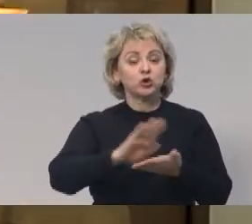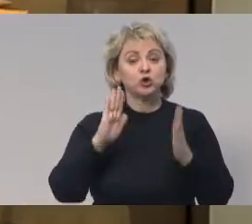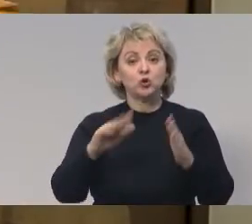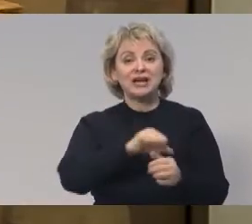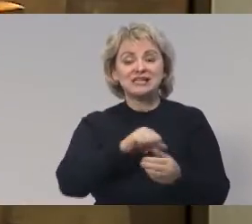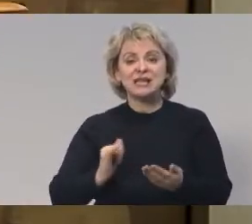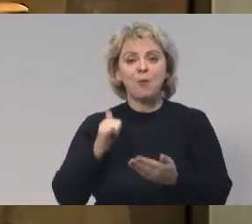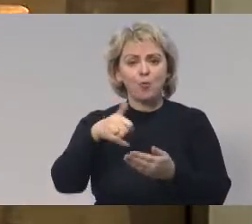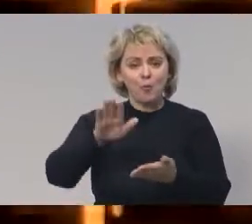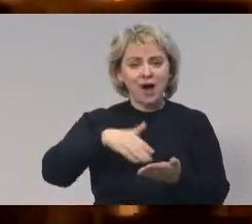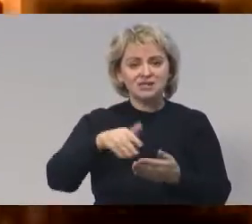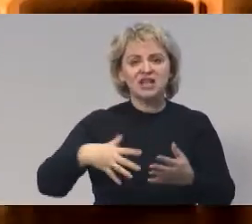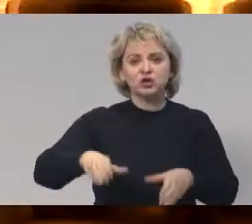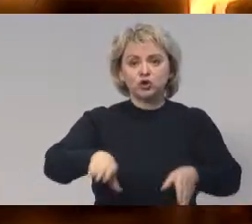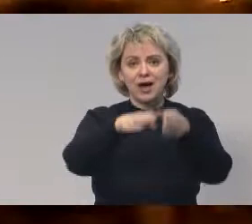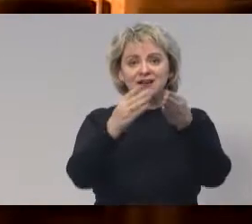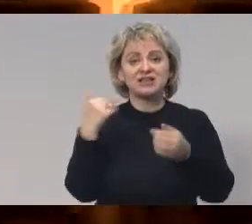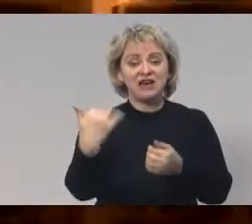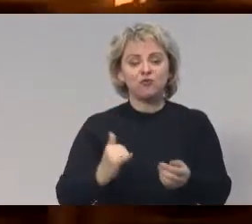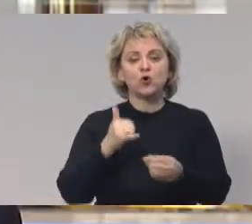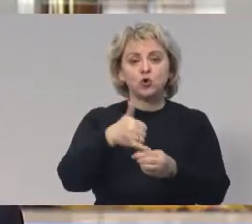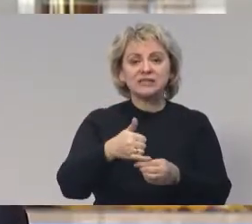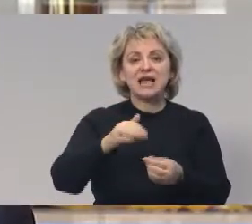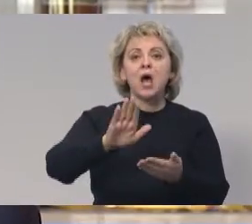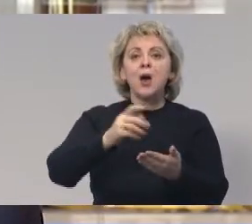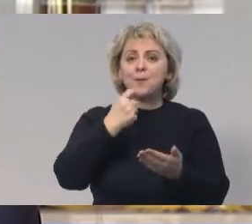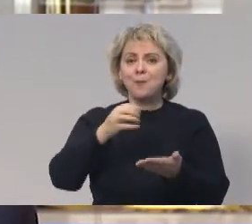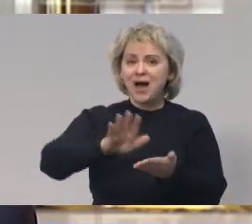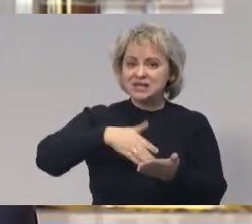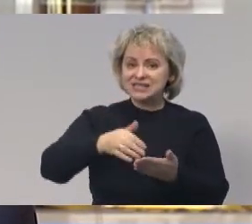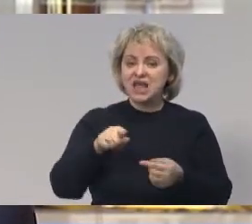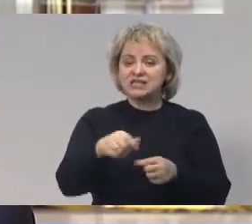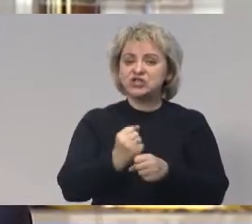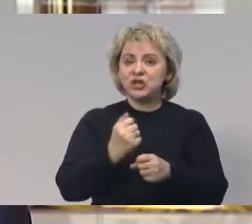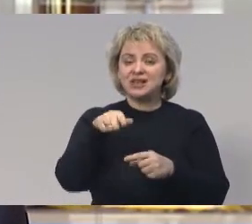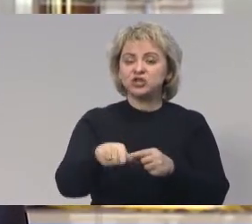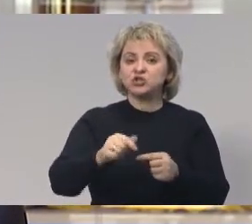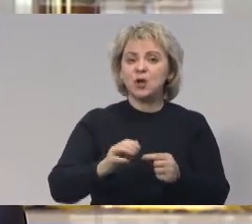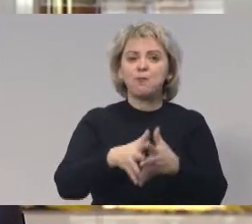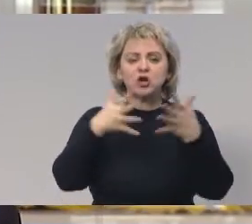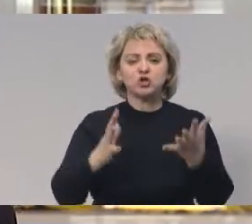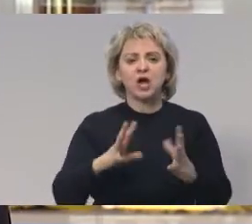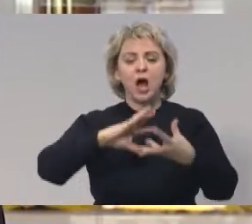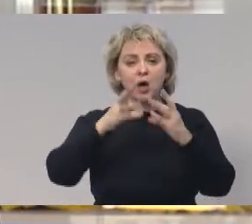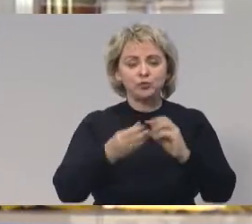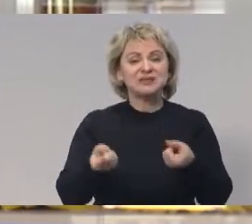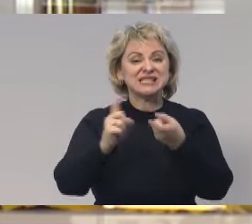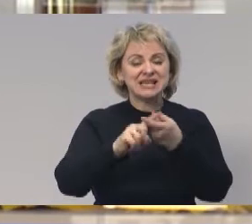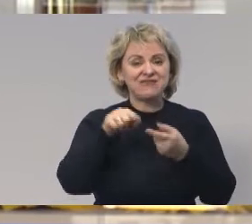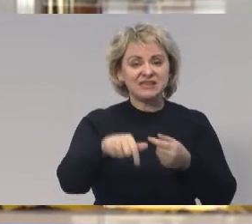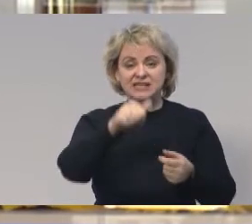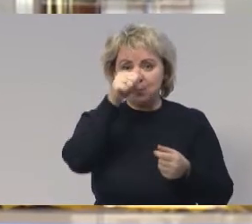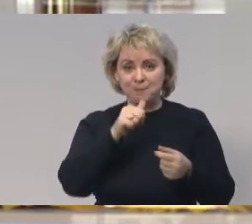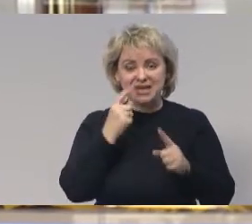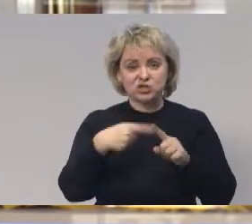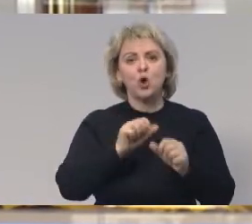само масло, но и всю тару для его розлива. Масло производится в очень больших объемах, то есть в зависимости от месяца